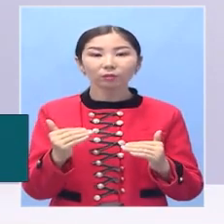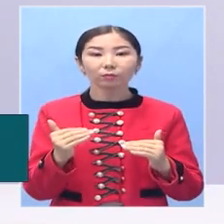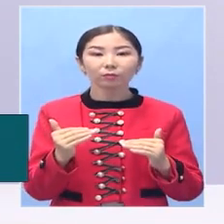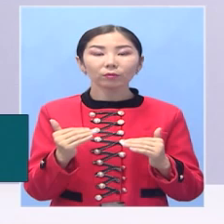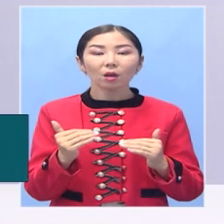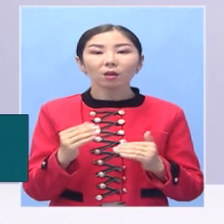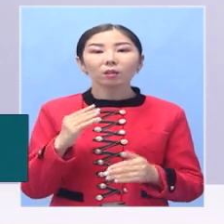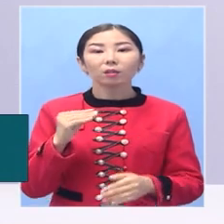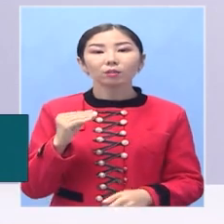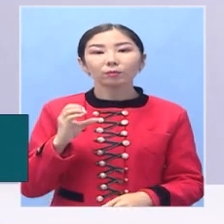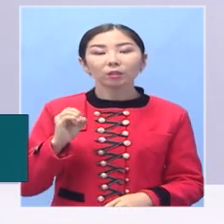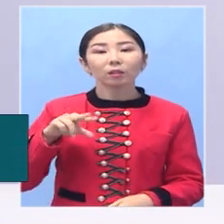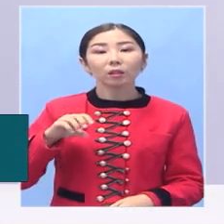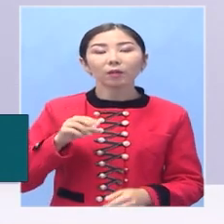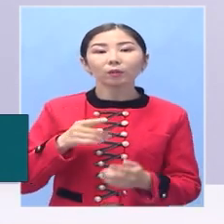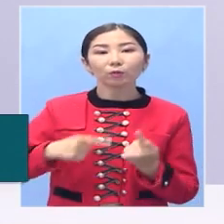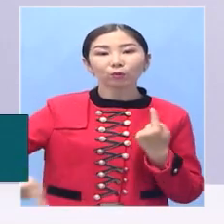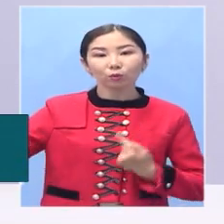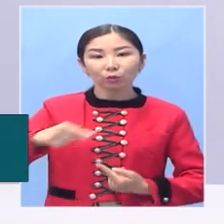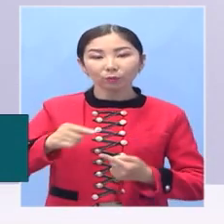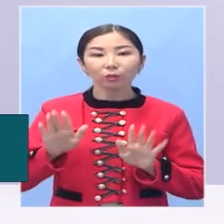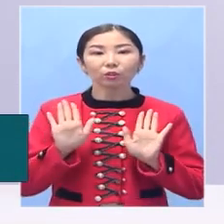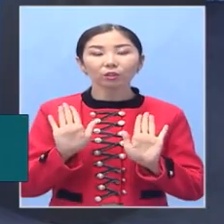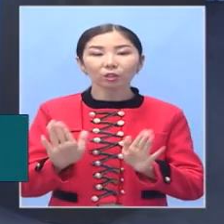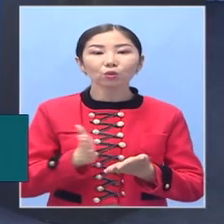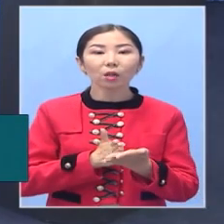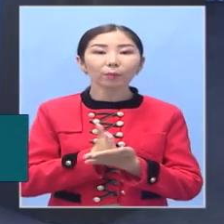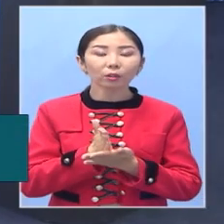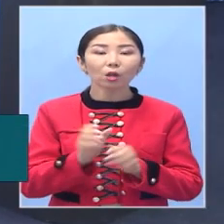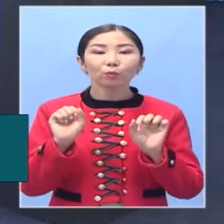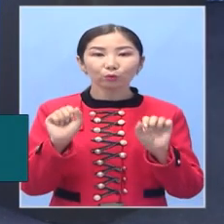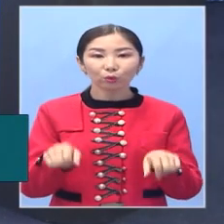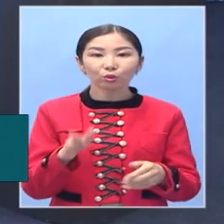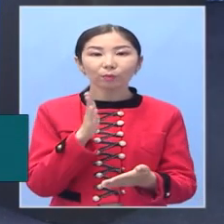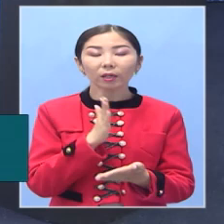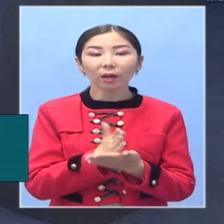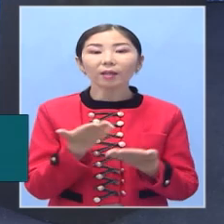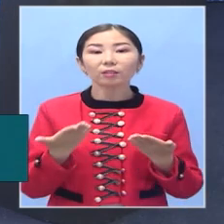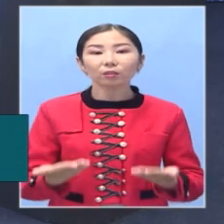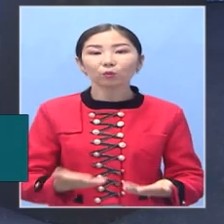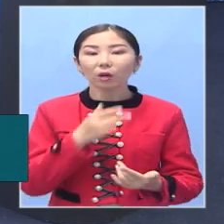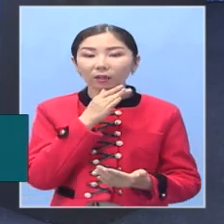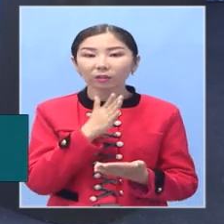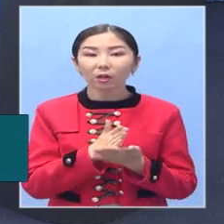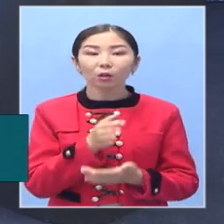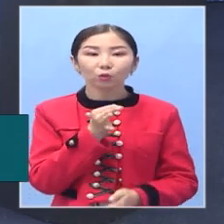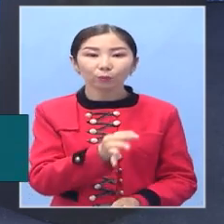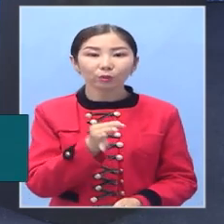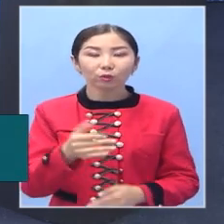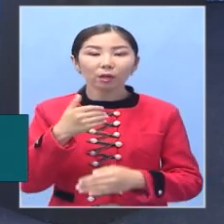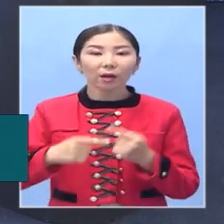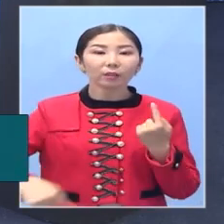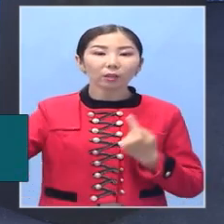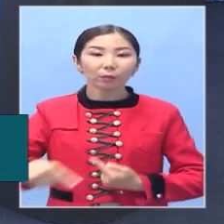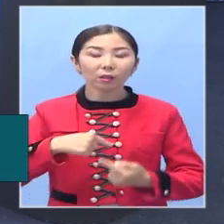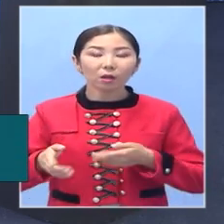Жана Жылаевка кететин болса, сол жерден буруп тике Жылаевка чыгатын сондай мүмкүндүк болот. Казыр таңда ал жерде энди облус орталыгында азыр айналма жолдор